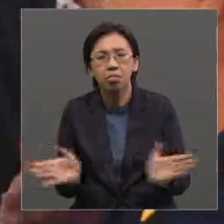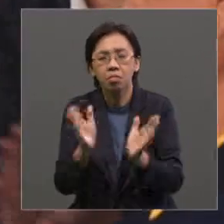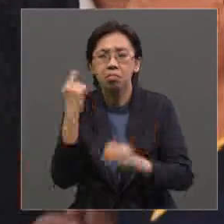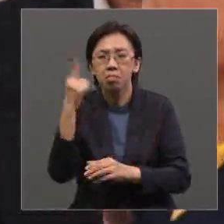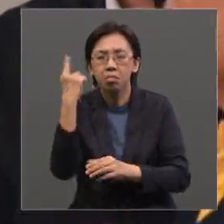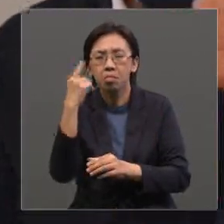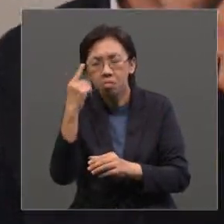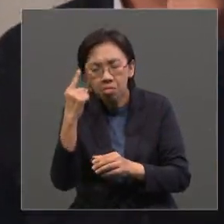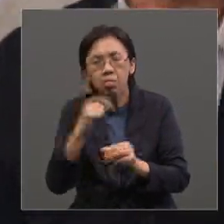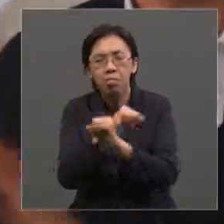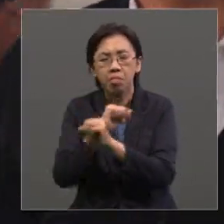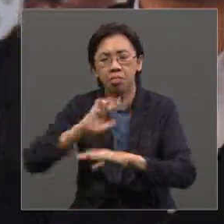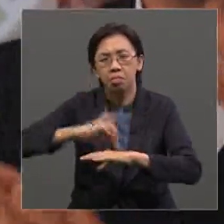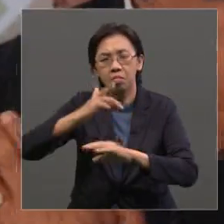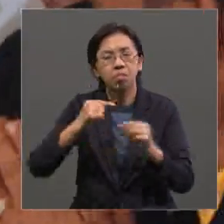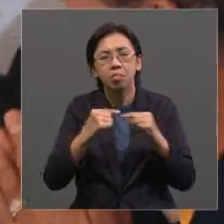บบยั่งยืนต่อไปด้วย